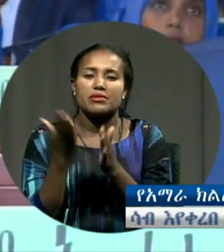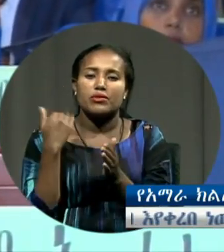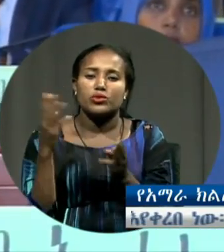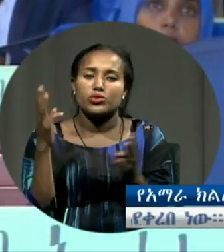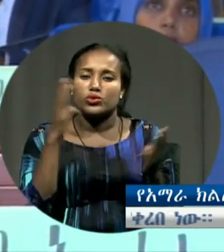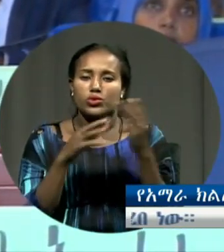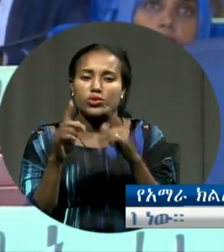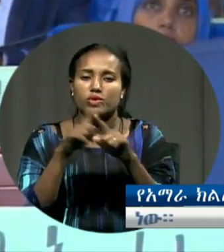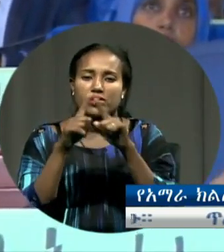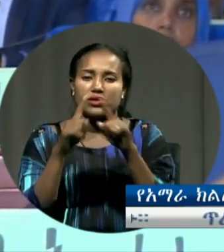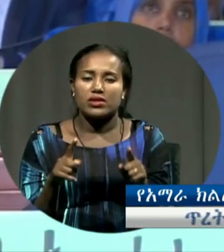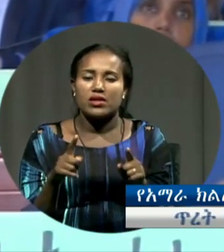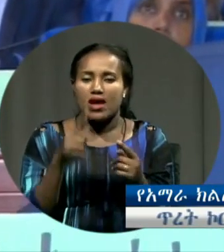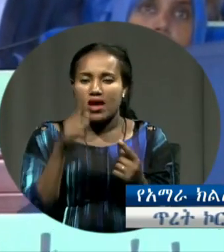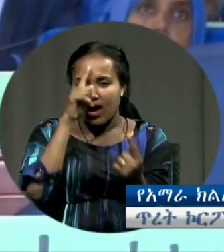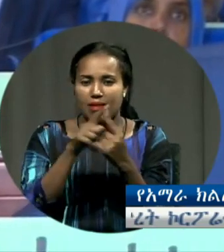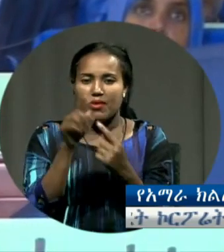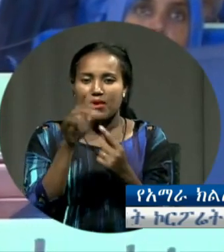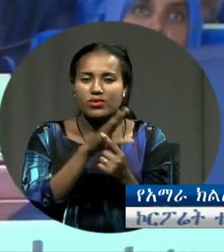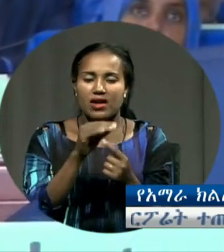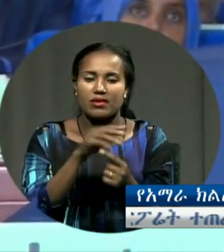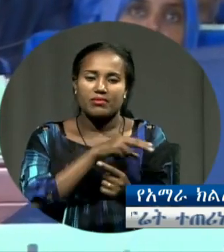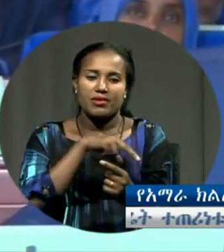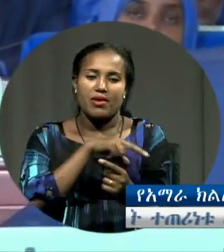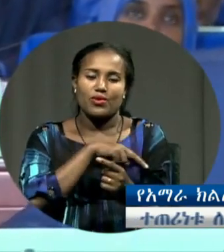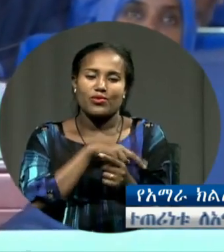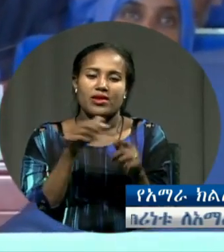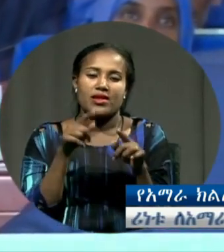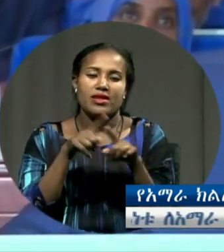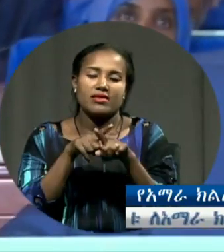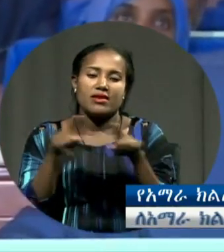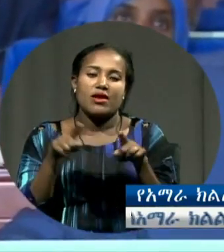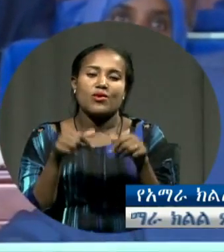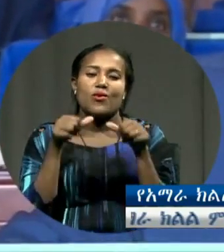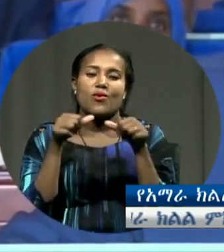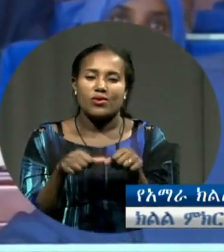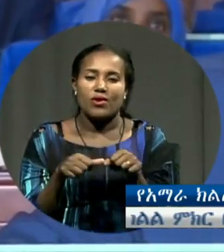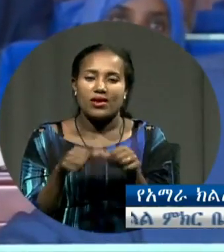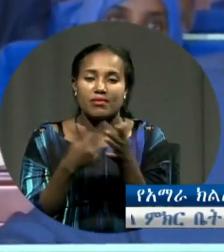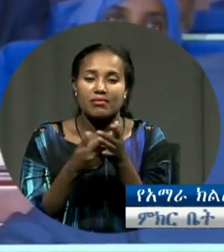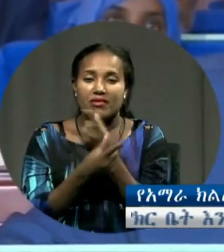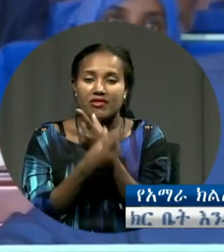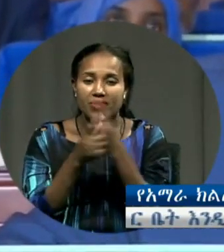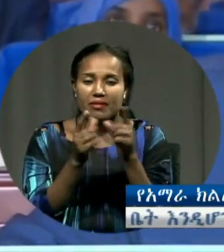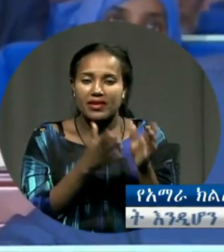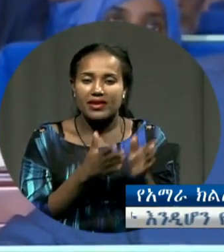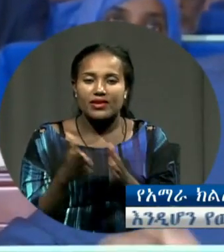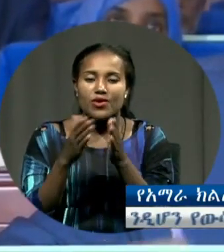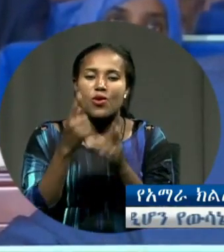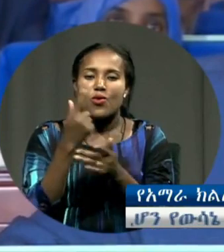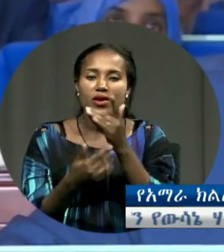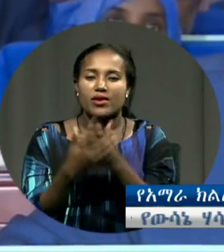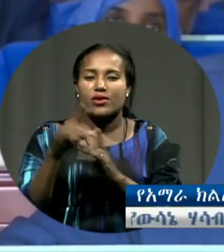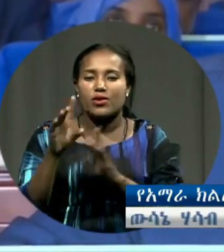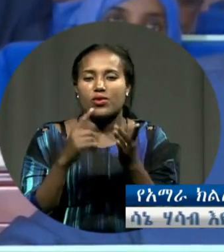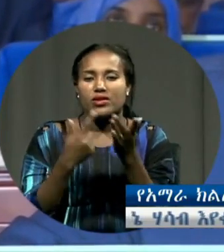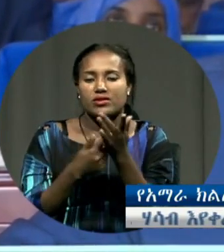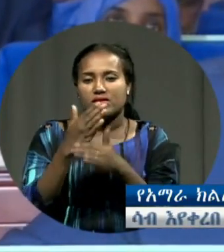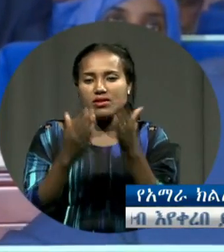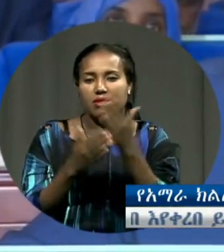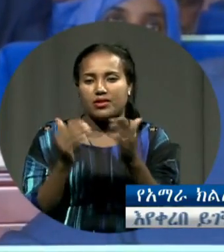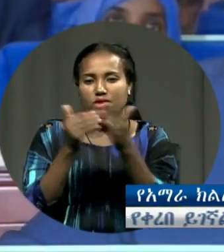ግን አላማውና ምግባሩ ተለያይተው ቆይተዋል። ይሄን በሚፈታ መንገድ ውይይት ተደርጎ ወደዚህ ደረጃ